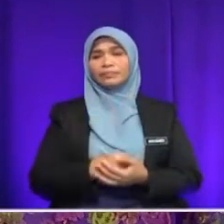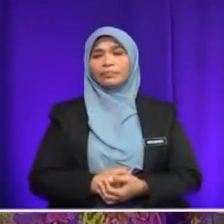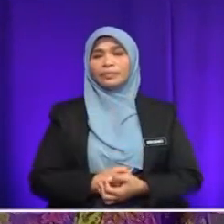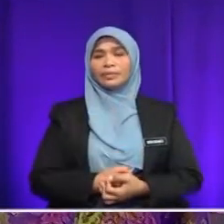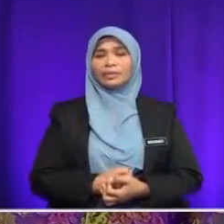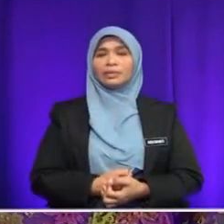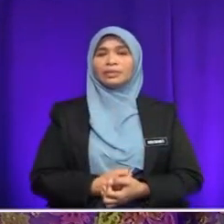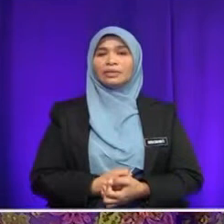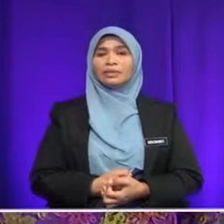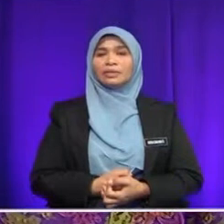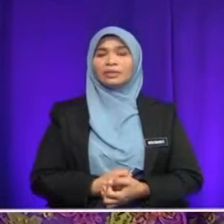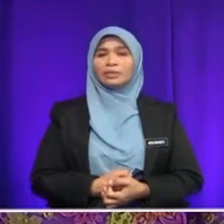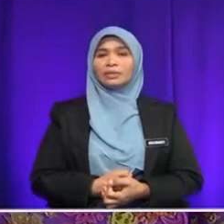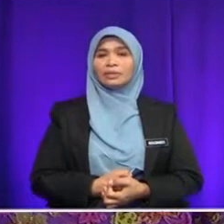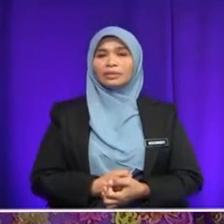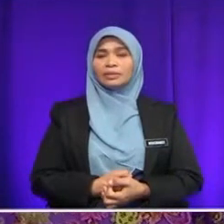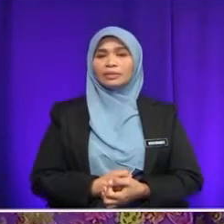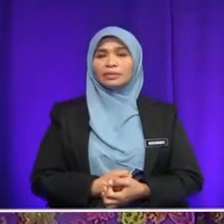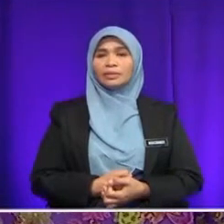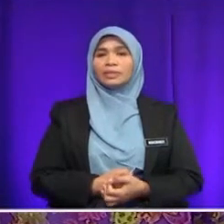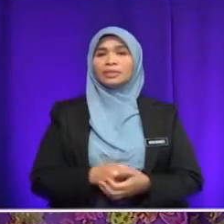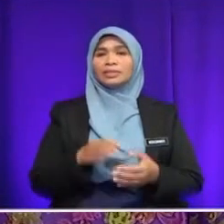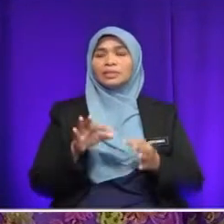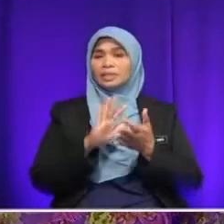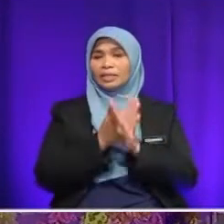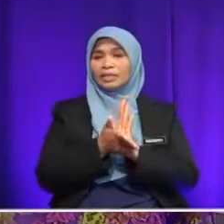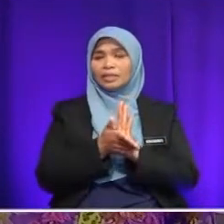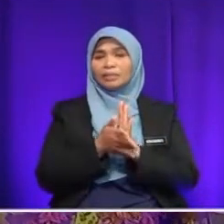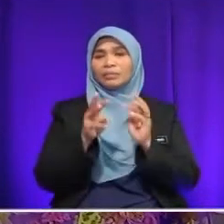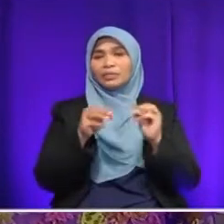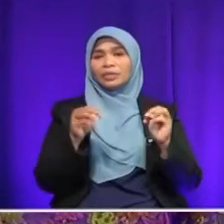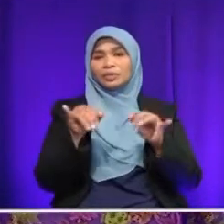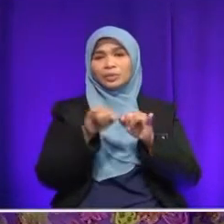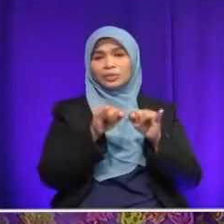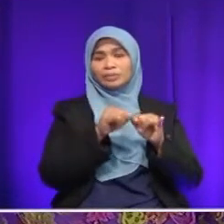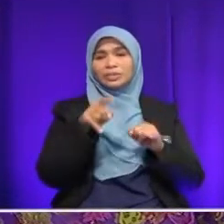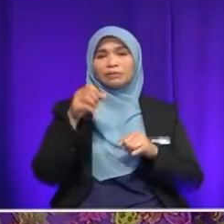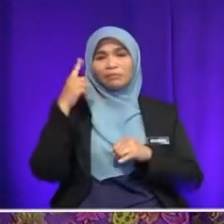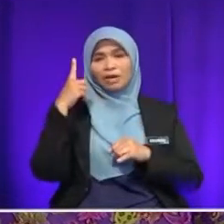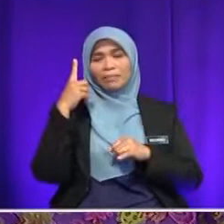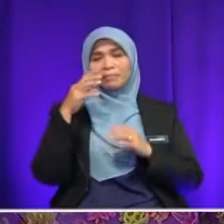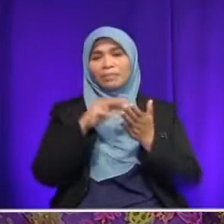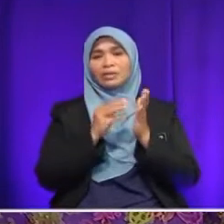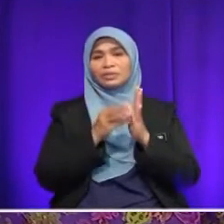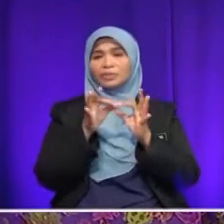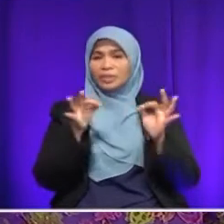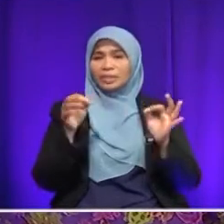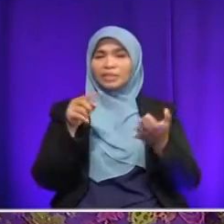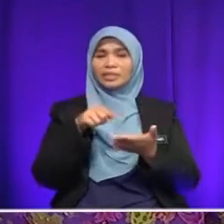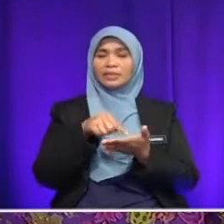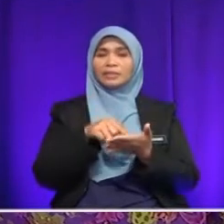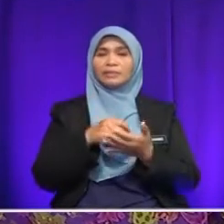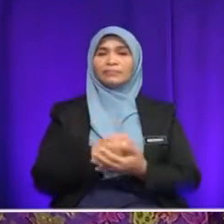ini adalah ayat kefahaman. So, murid-murid kena memahamilah ayat ini dan juga tahu macam mana nak membaca ayat ini dengan